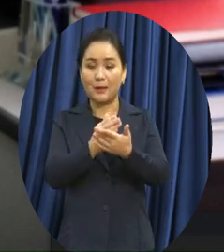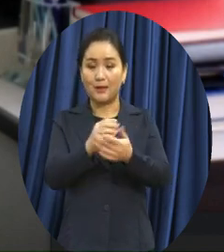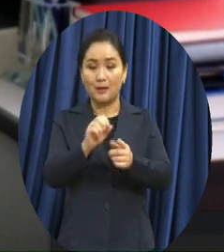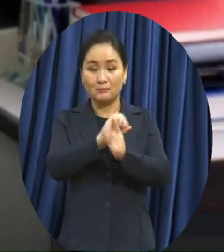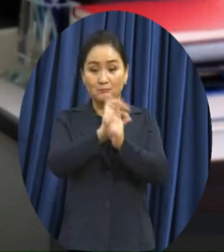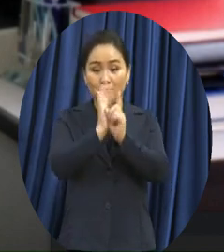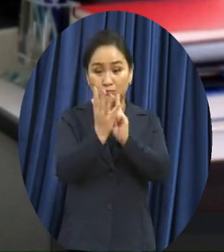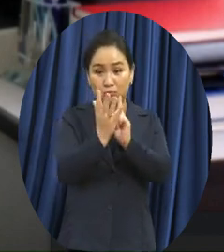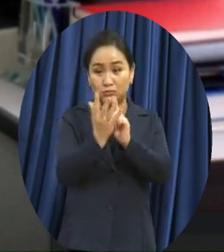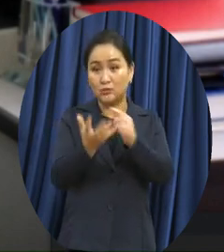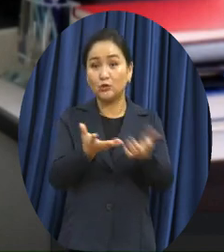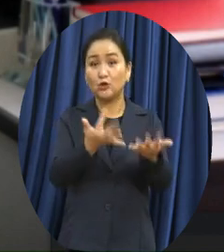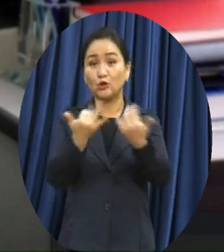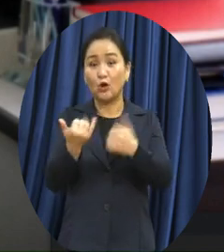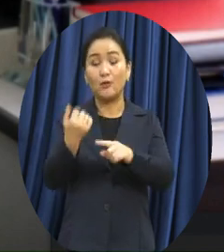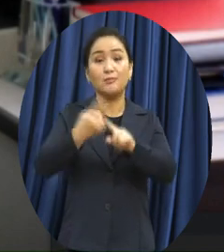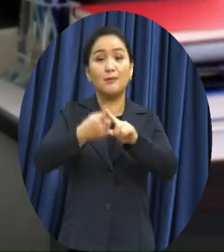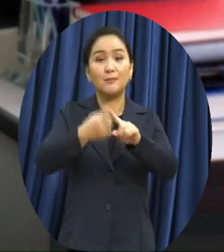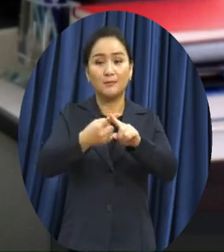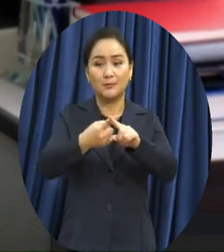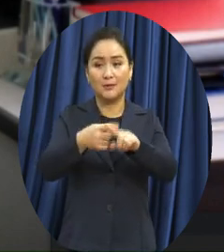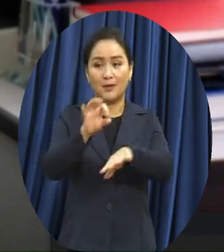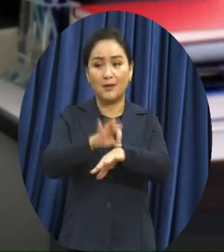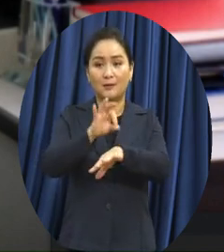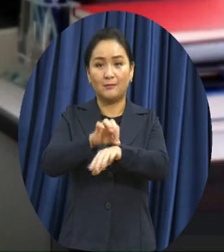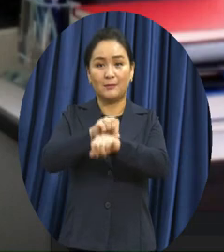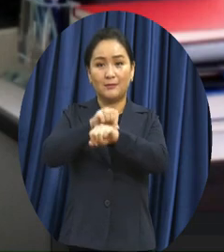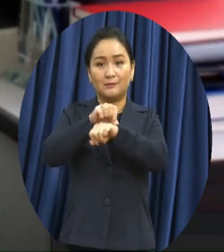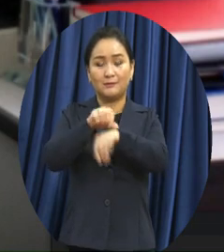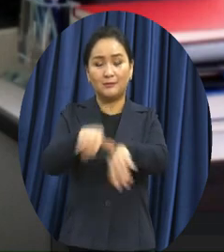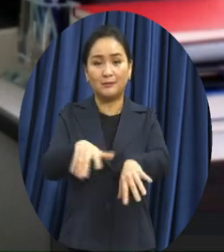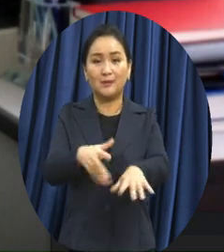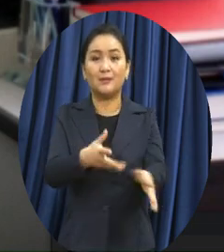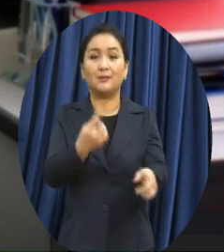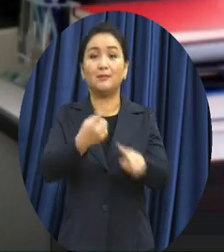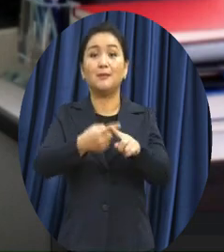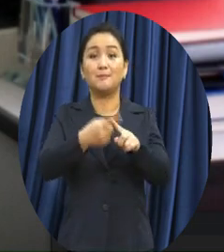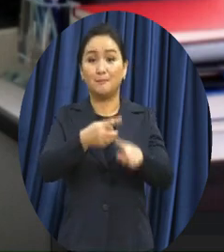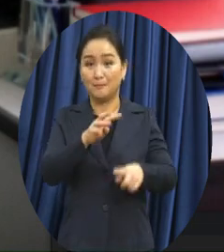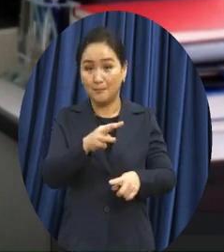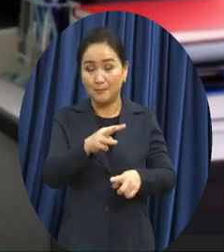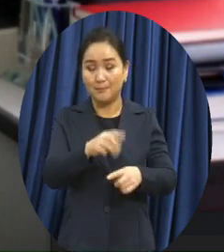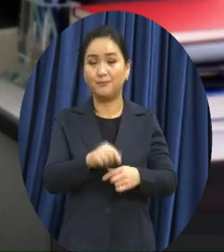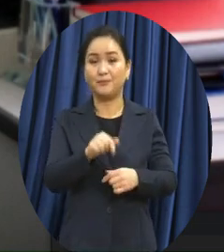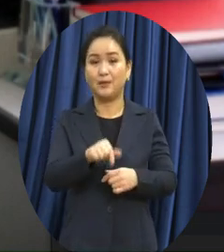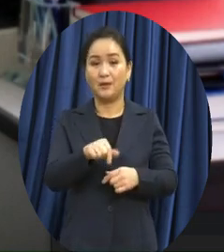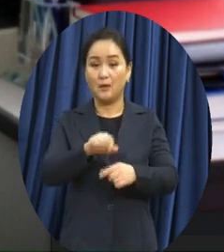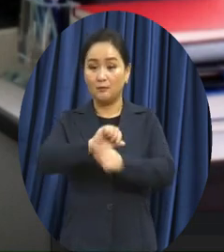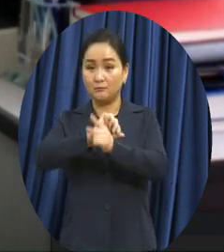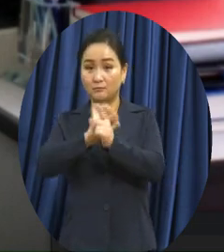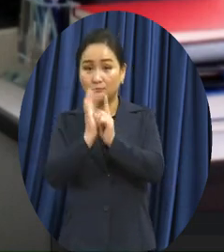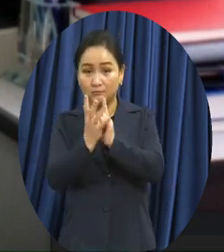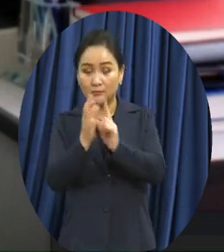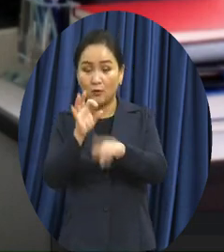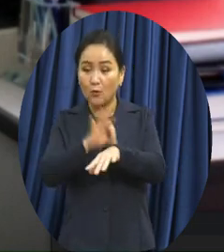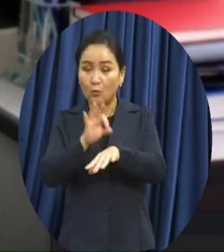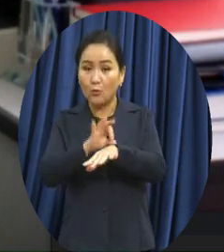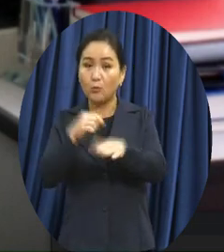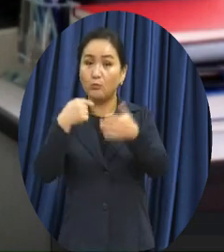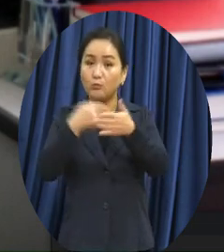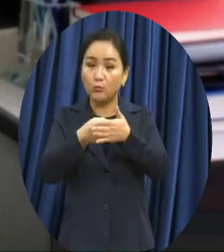халдварын тархалт бол нэмэгдэх гэсэн. За энэ одоо коронавирус халдварын кластер өвчл бүртгэснээс